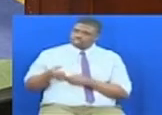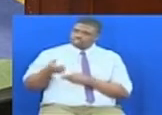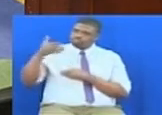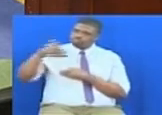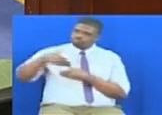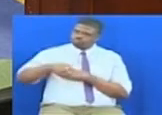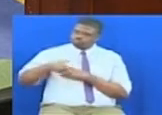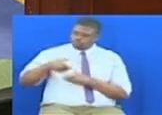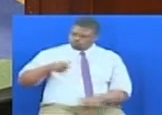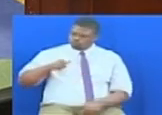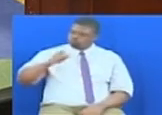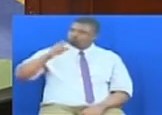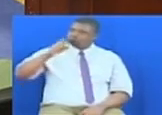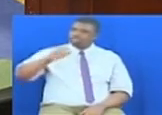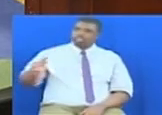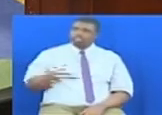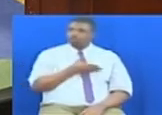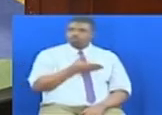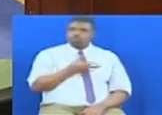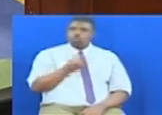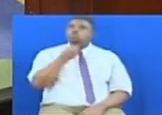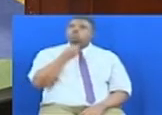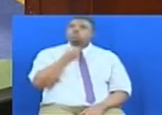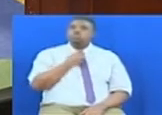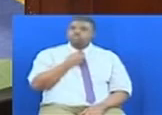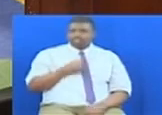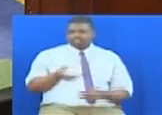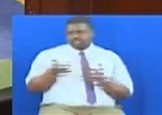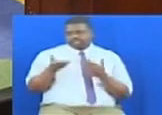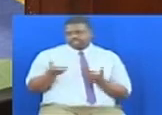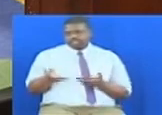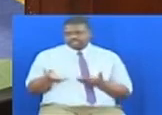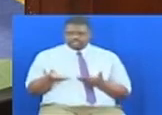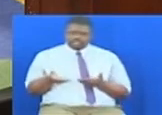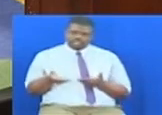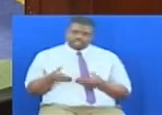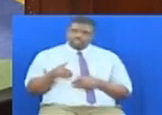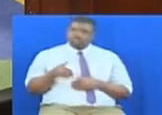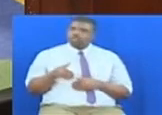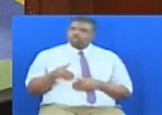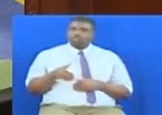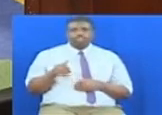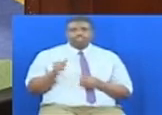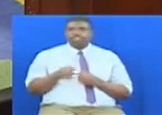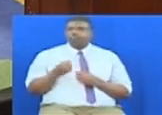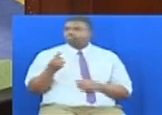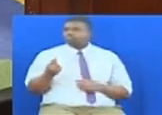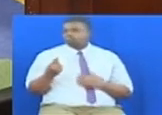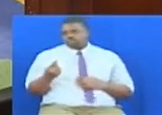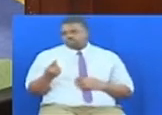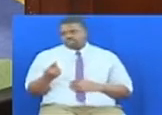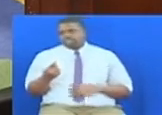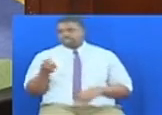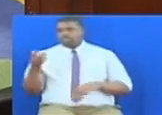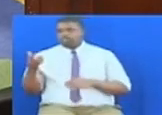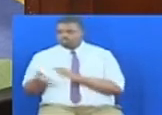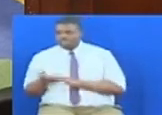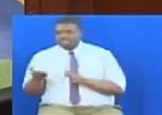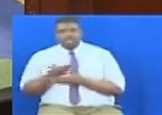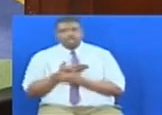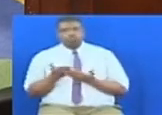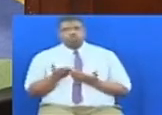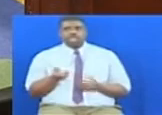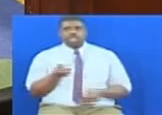virusi kwenye nafasi hii ya kumeza. Kwa hiyo huwezi kunyamazia kitu kimoja ambacho kwanza hakuna dawa ya